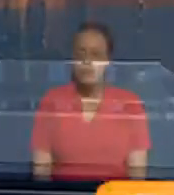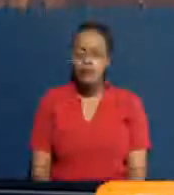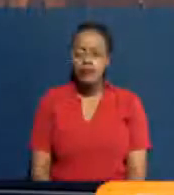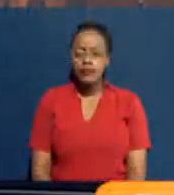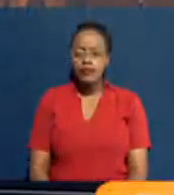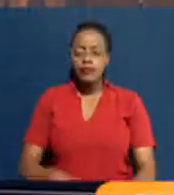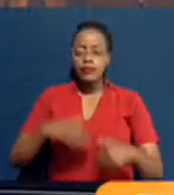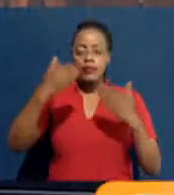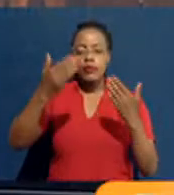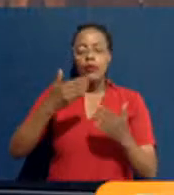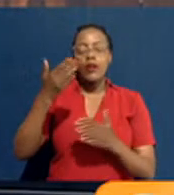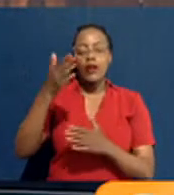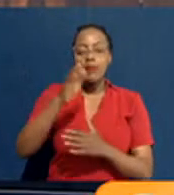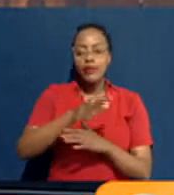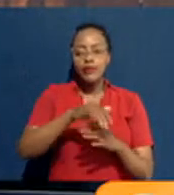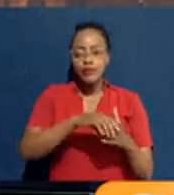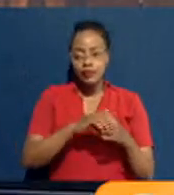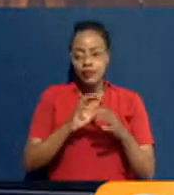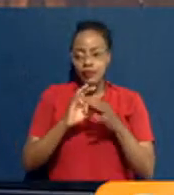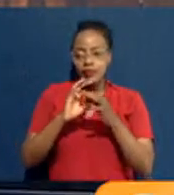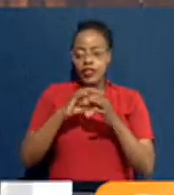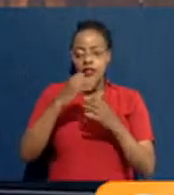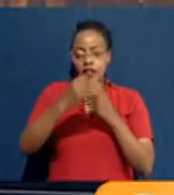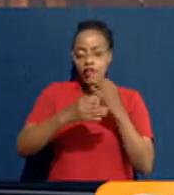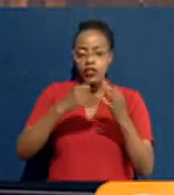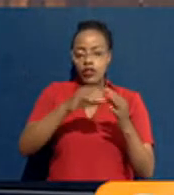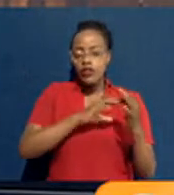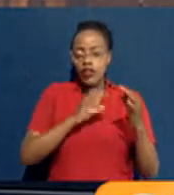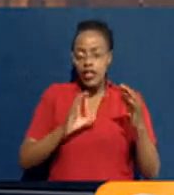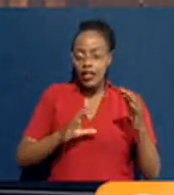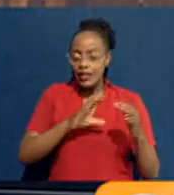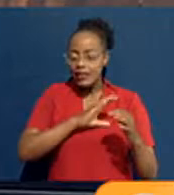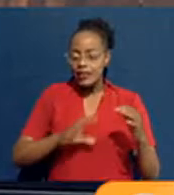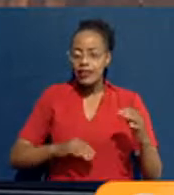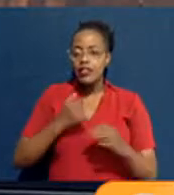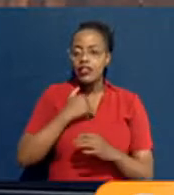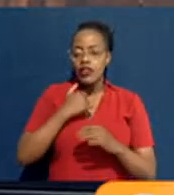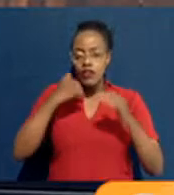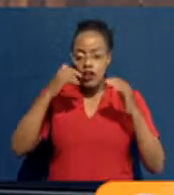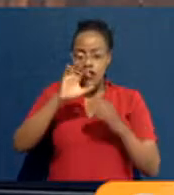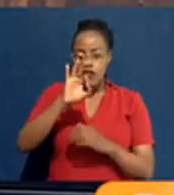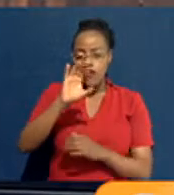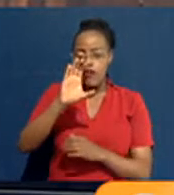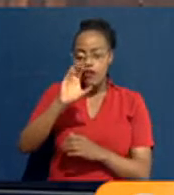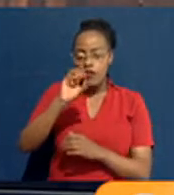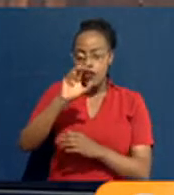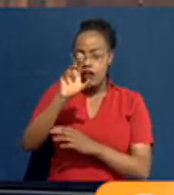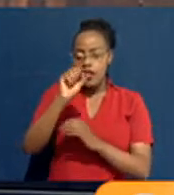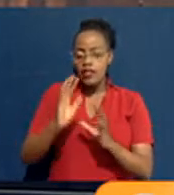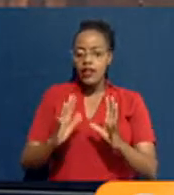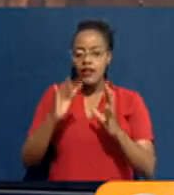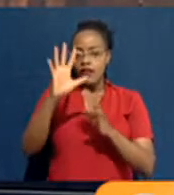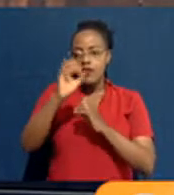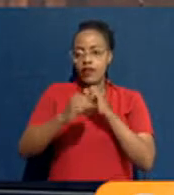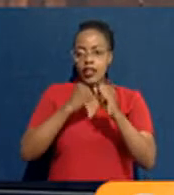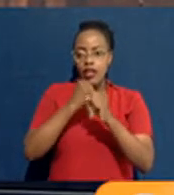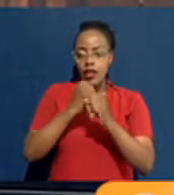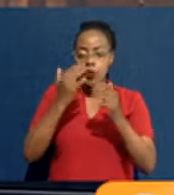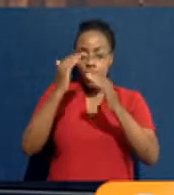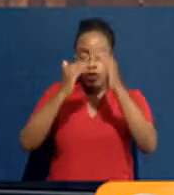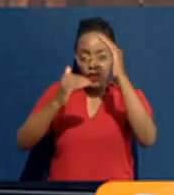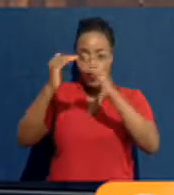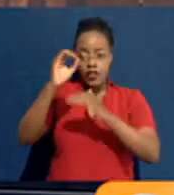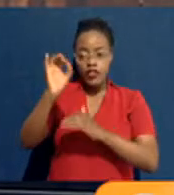Naam, karibu tena mtazamaji. Muungano wa Fellowship of Christian Unions maarufu Focus umeadhimisha miaka 50 katika chuo kikuu cha